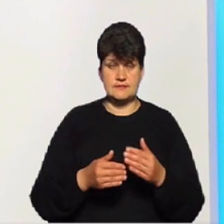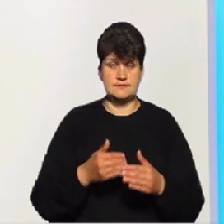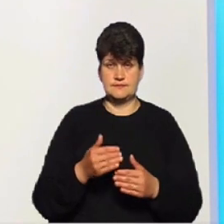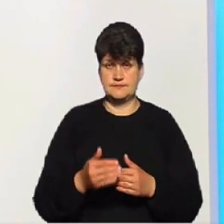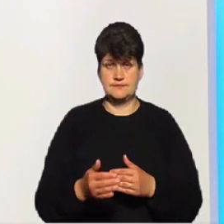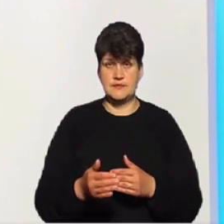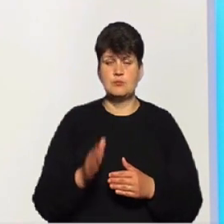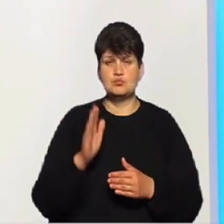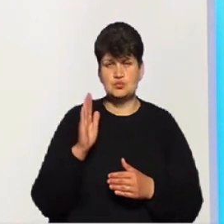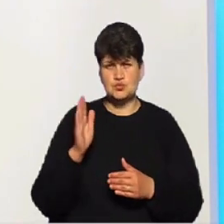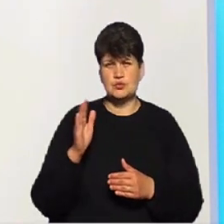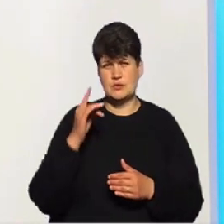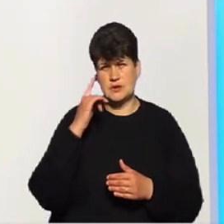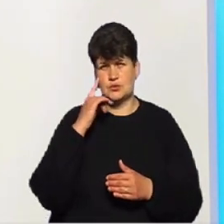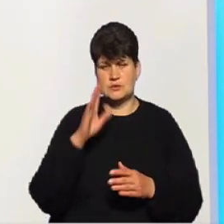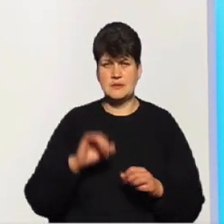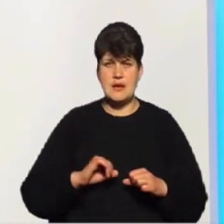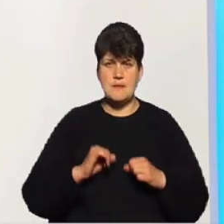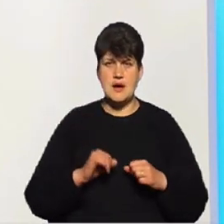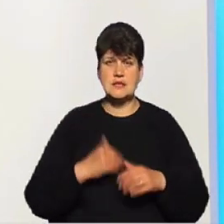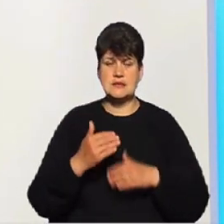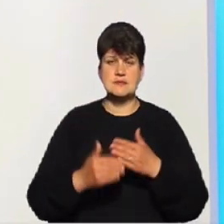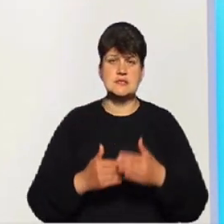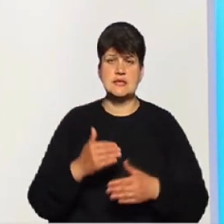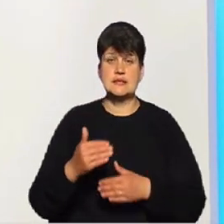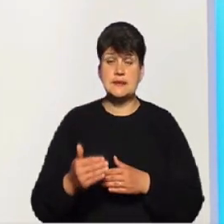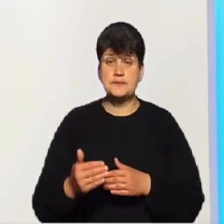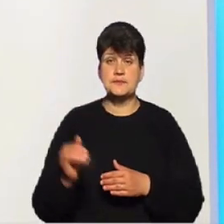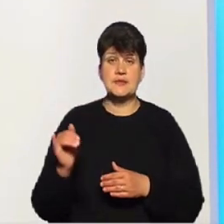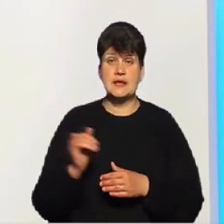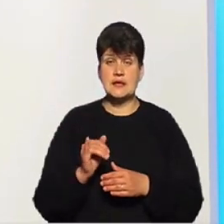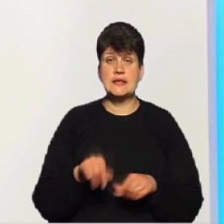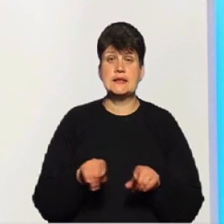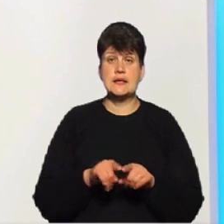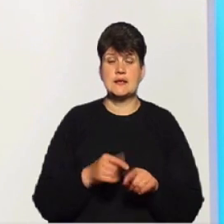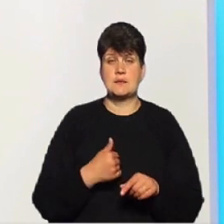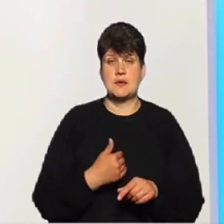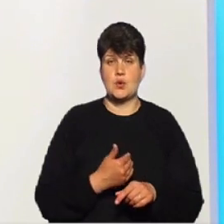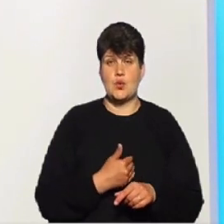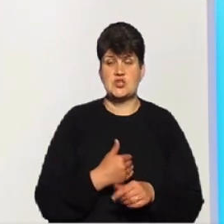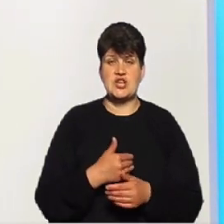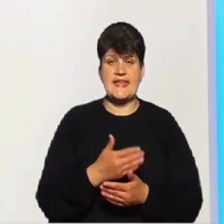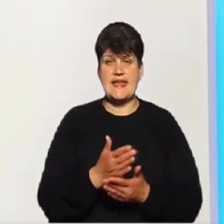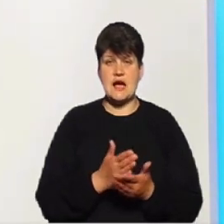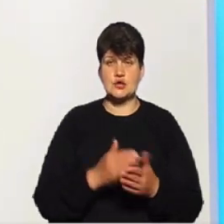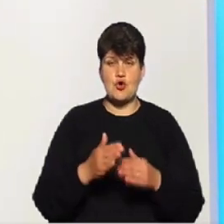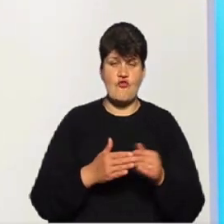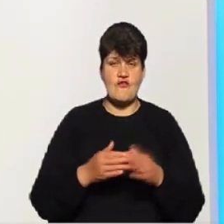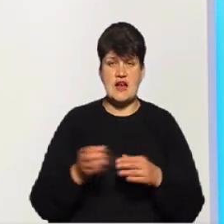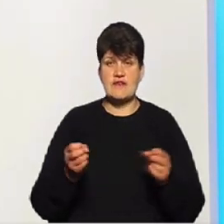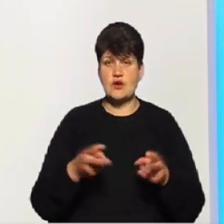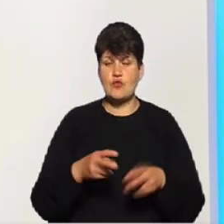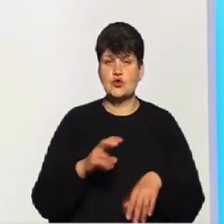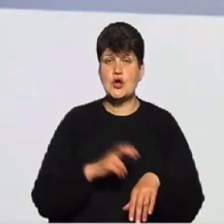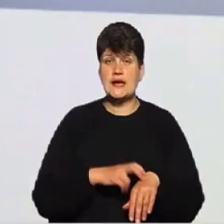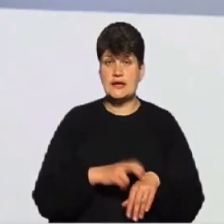думаю, будемо до цього намагатися йти. І так як ми хочемо якісного кваліфікованого лікаря